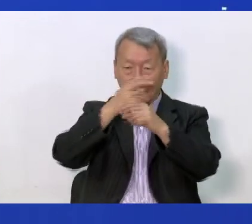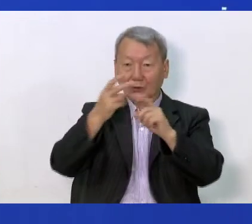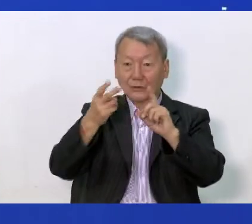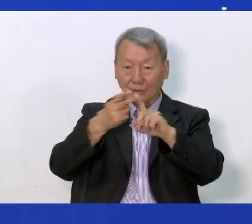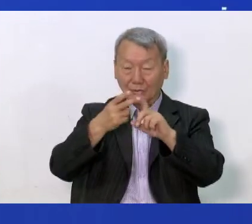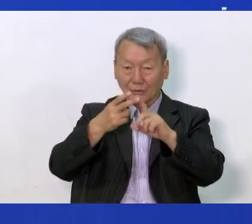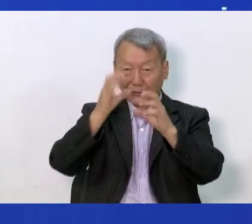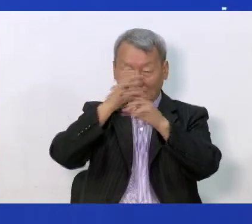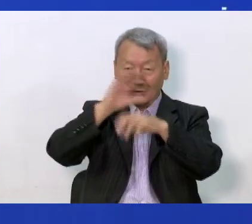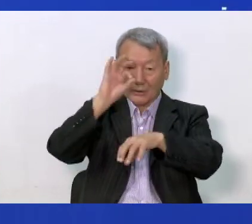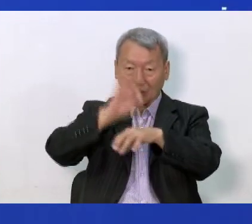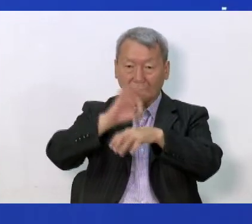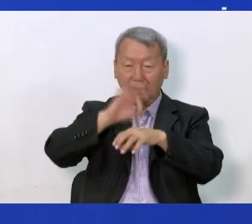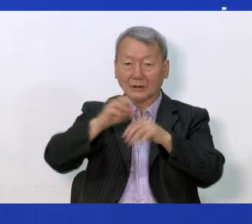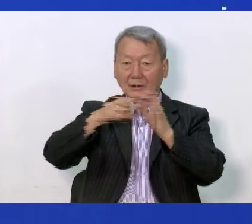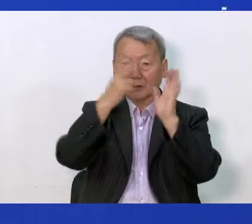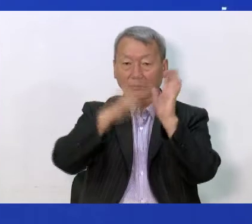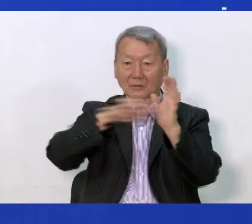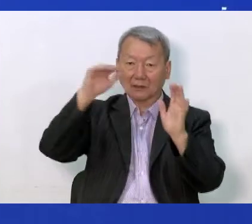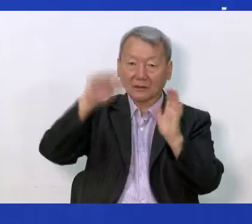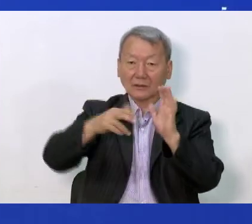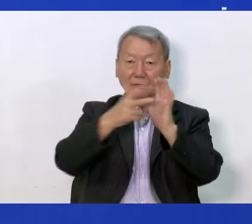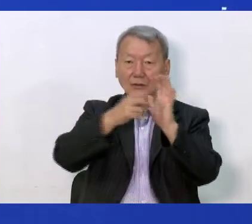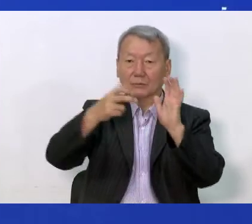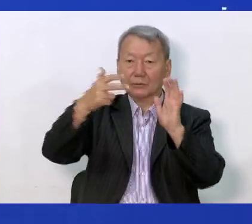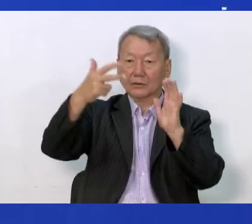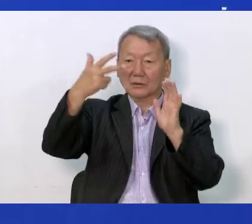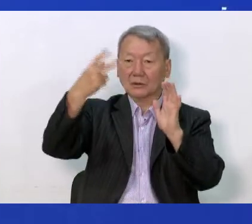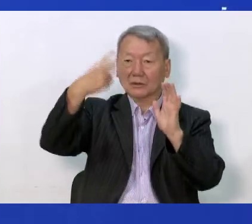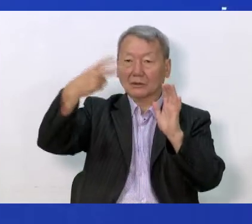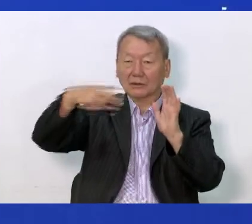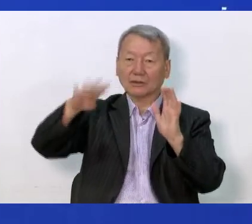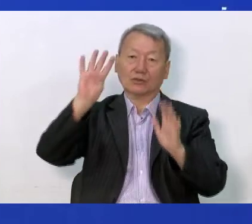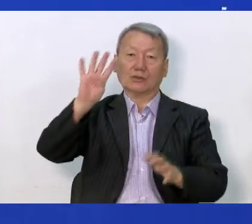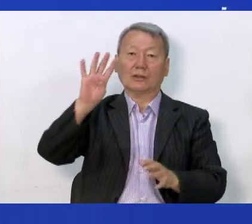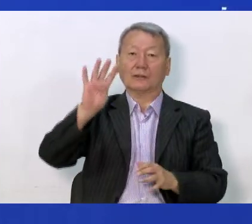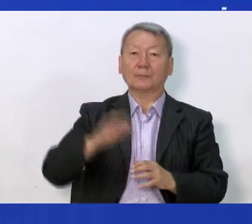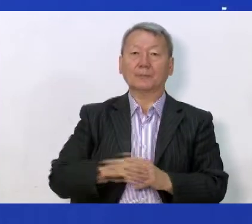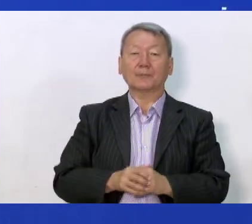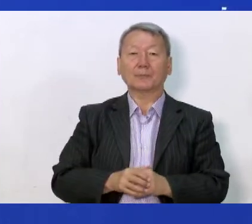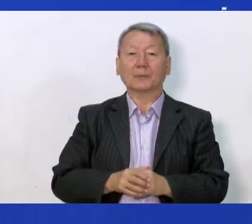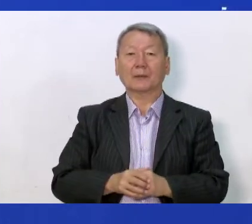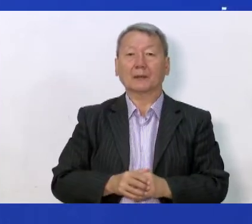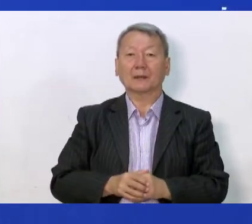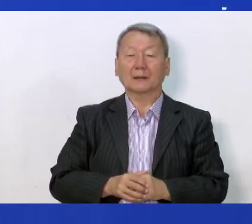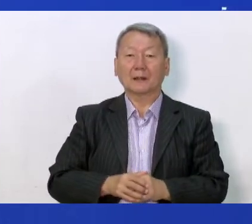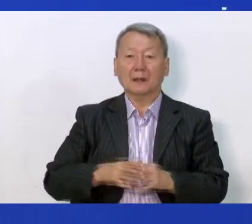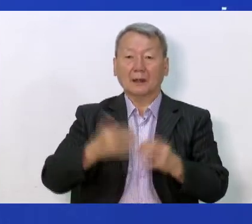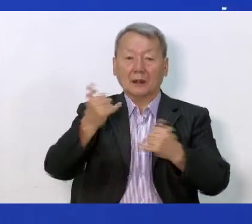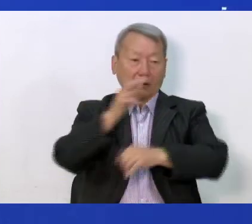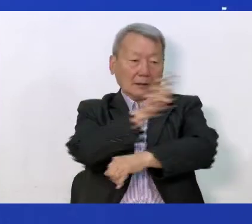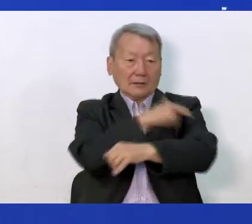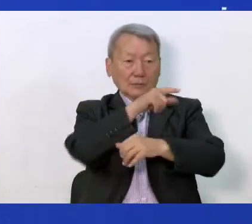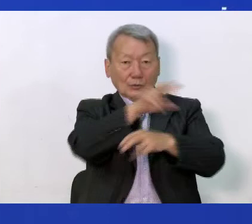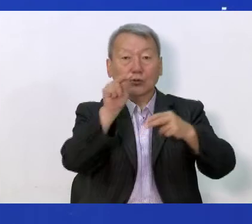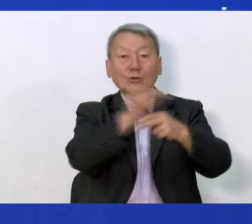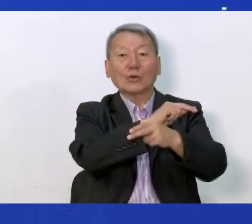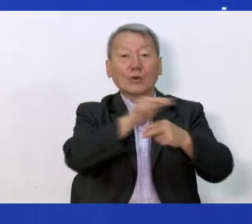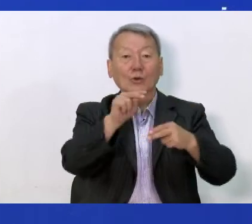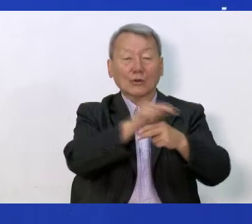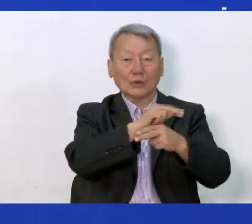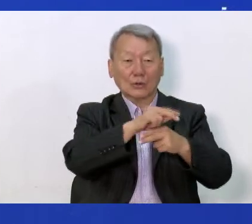клинико-эпидемиологически подтвержденных случаев 17 824. На стационарном лечении